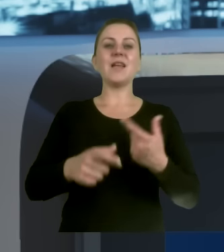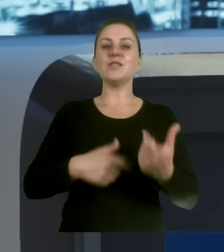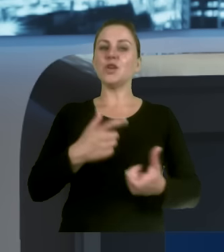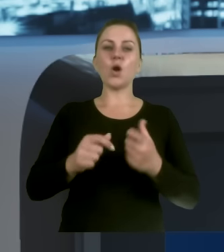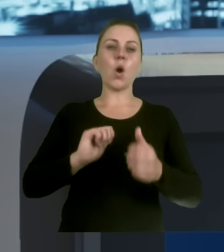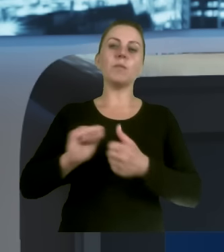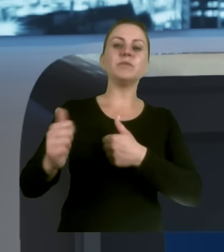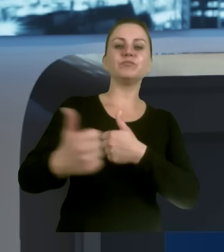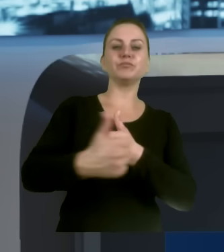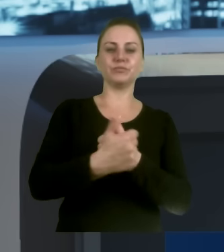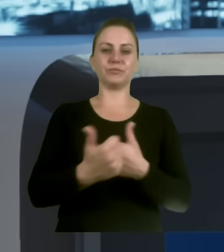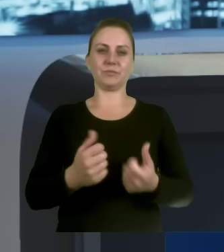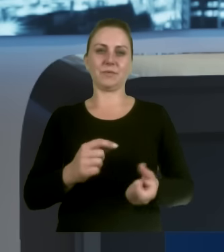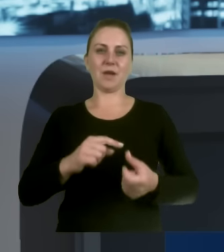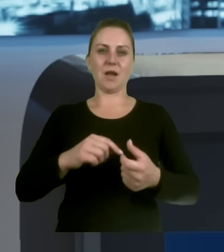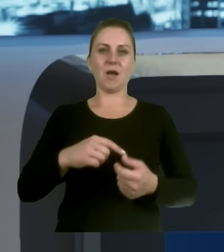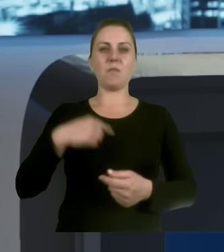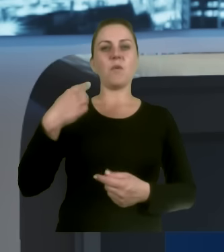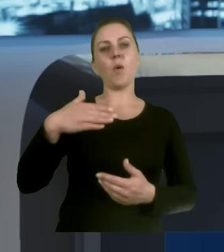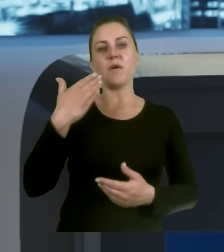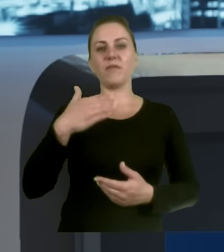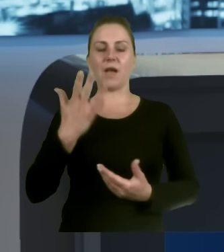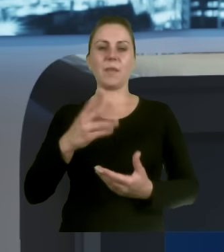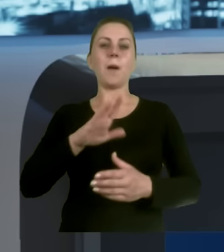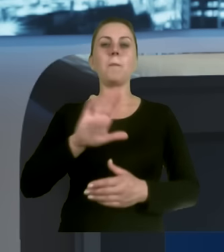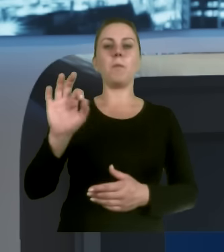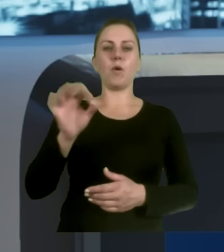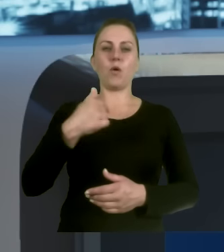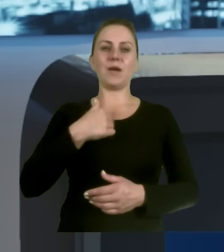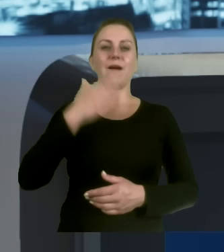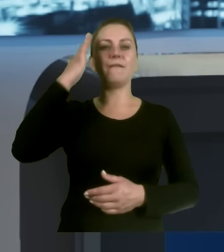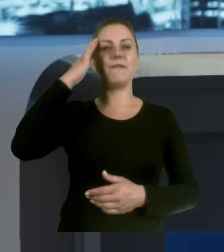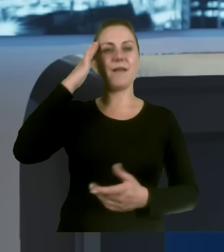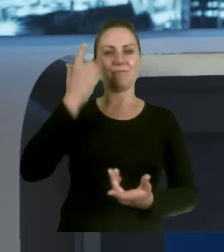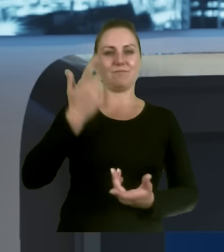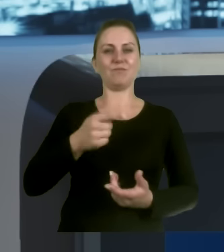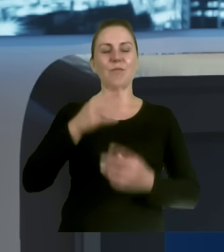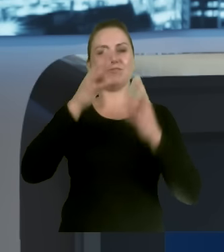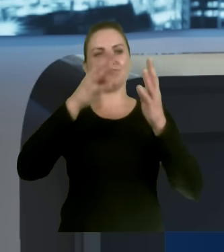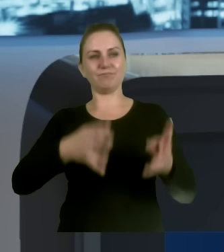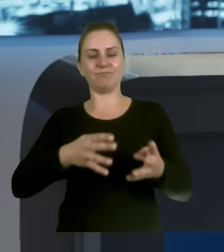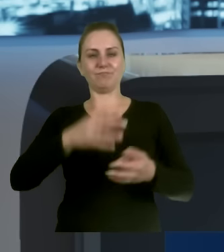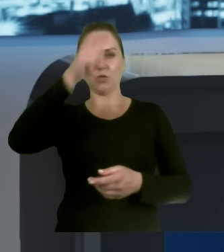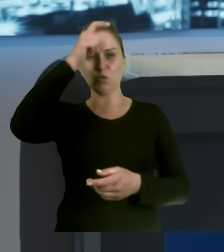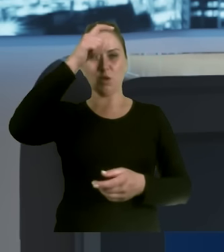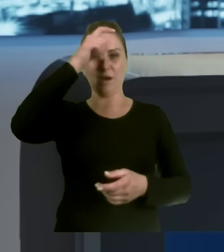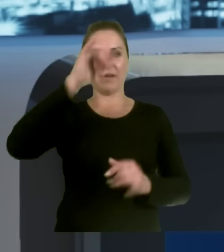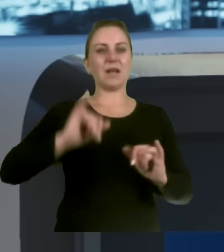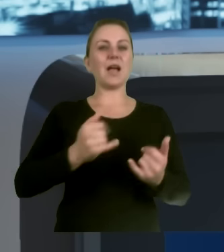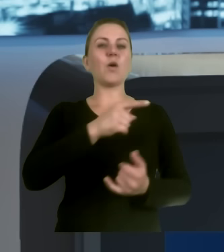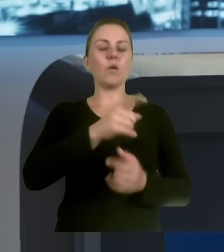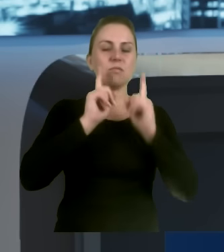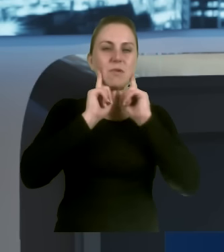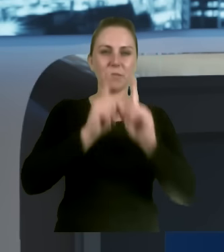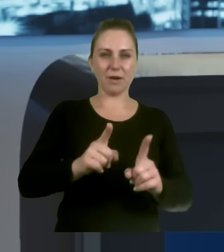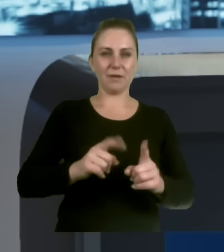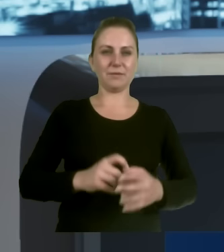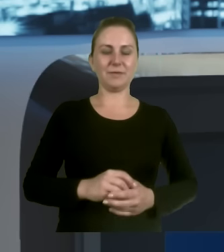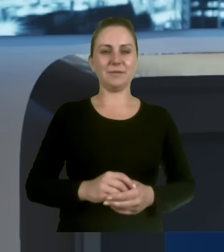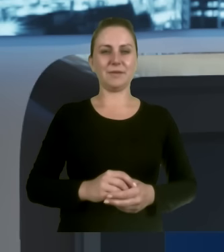takimi tekstami, bo ja wiem, co to jest za człowiek i jak naprawdę